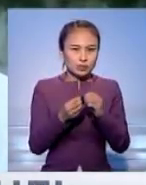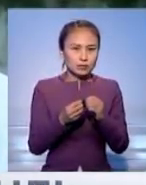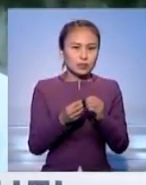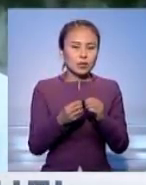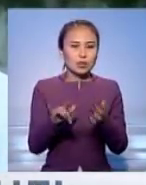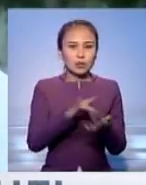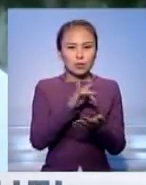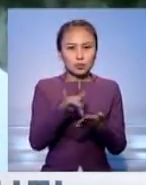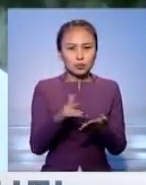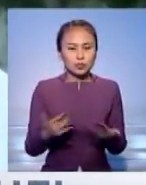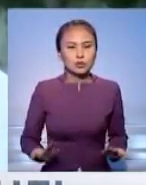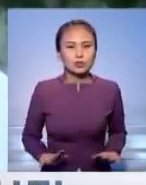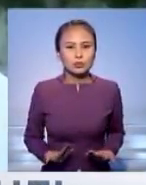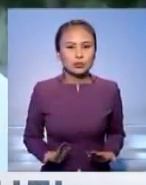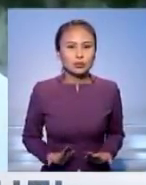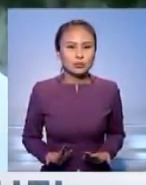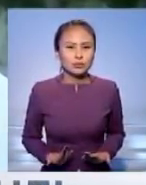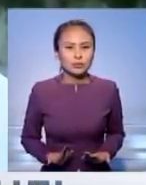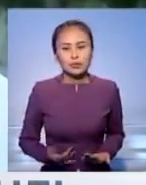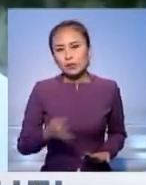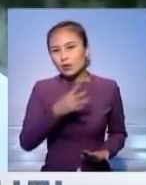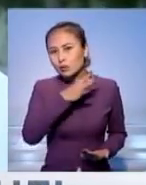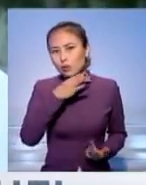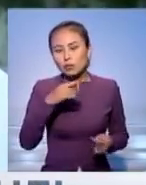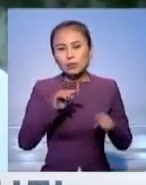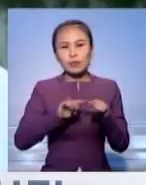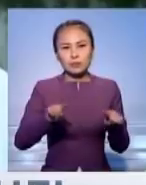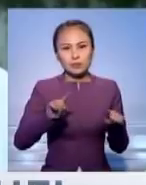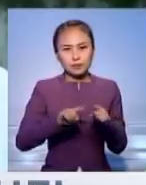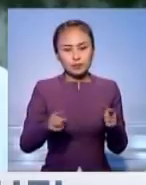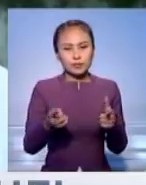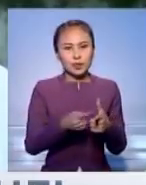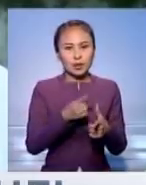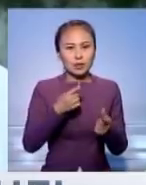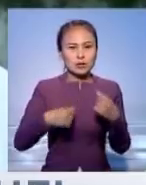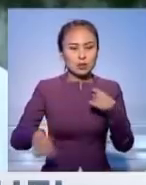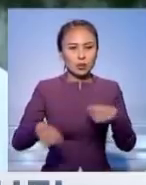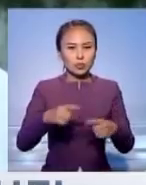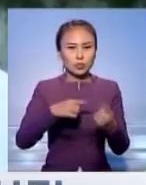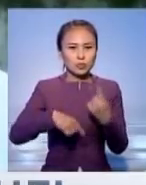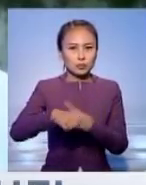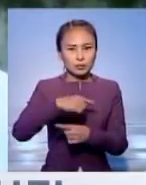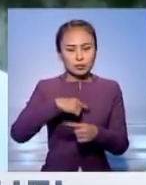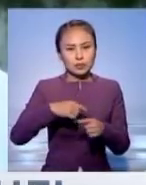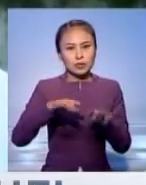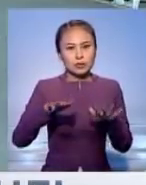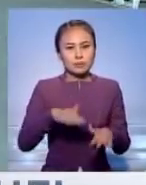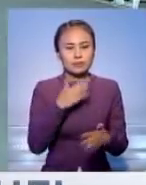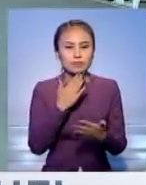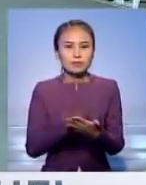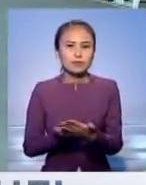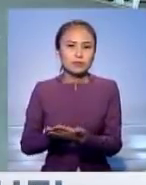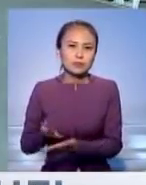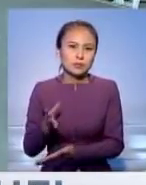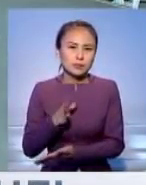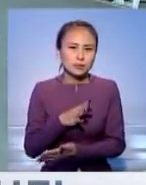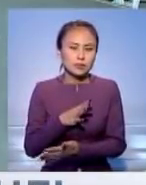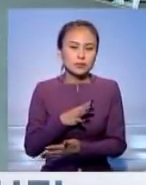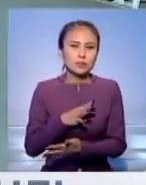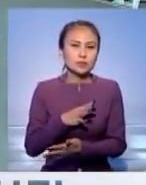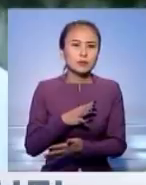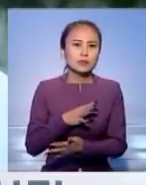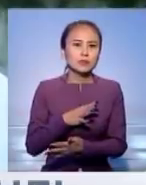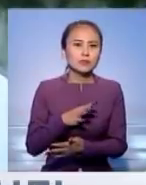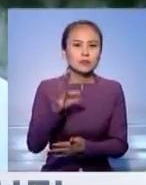қала тұрғындары, аудан тұрғындары көп шоғырланатын жерлерде, сауда орындарында мынау кеңес беру. Кәсіпкерлікті дамытуға